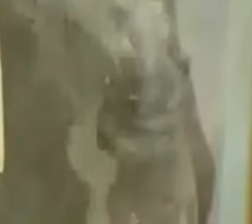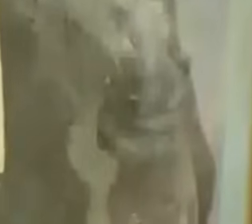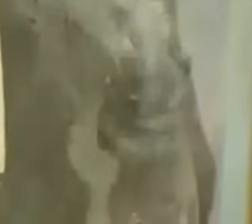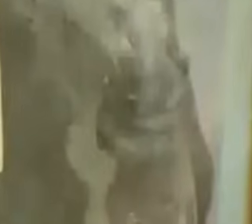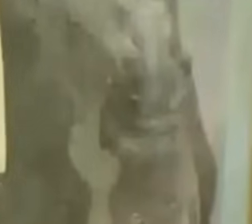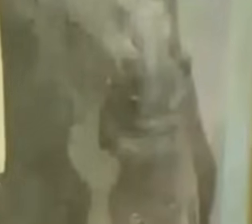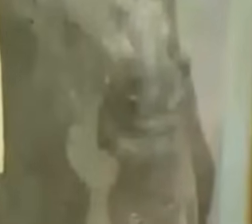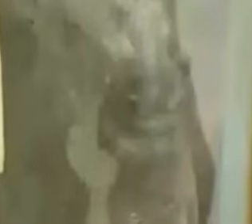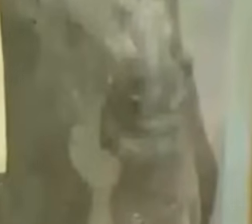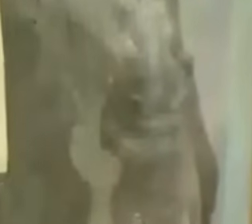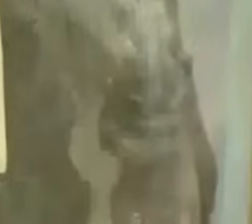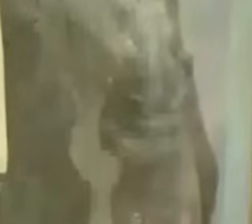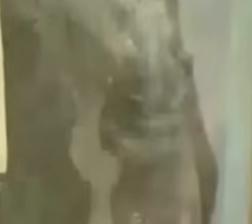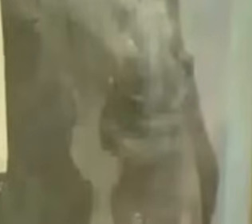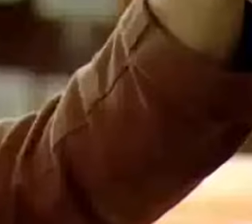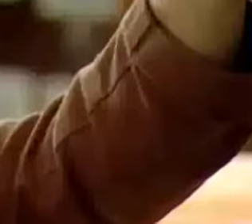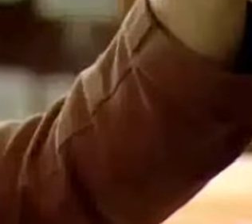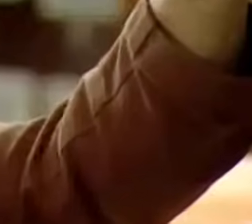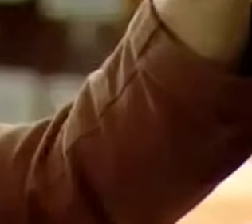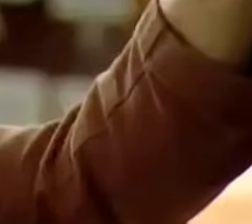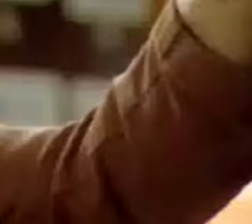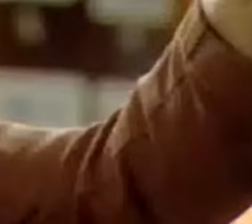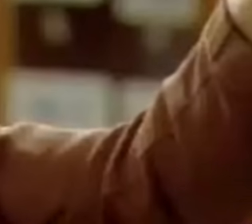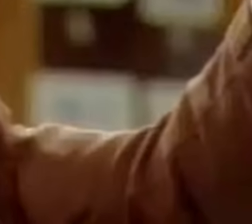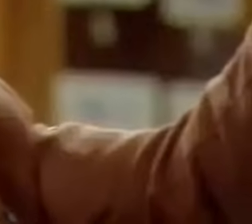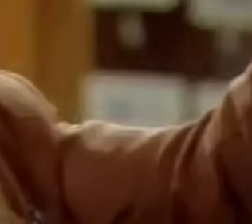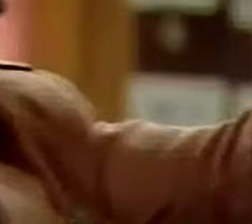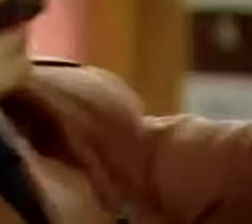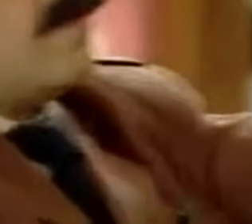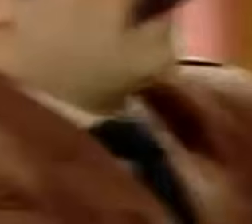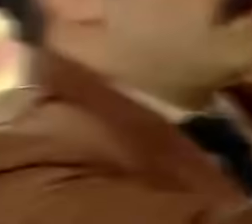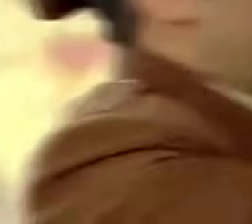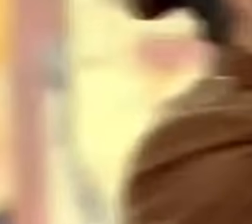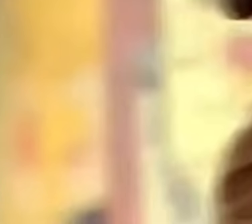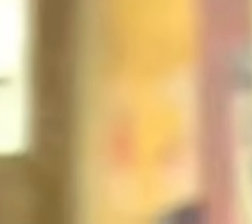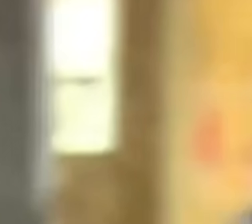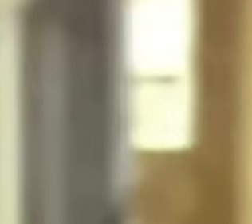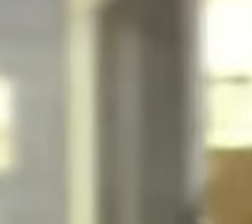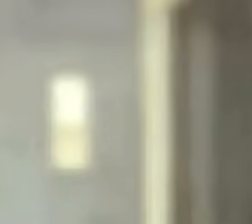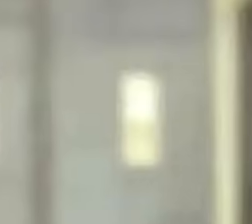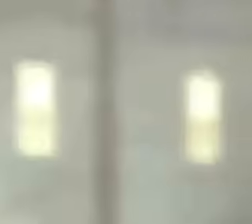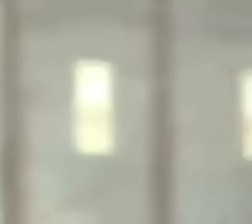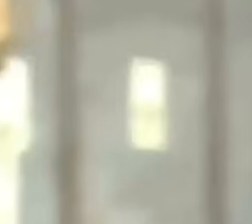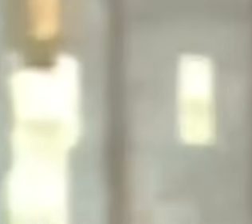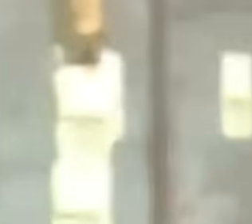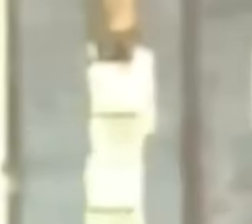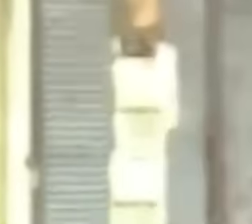olsun. Bekir Aytin'in robot resmi çizili kıyı pilanını çınar altına yapıştırıyor. Görüntü geriden merakla izleyen